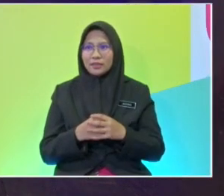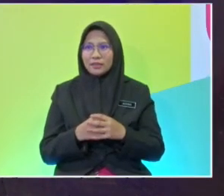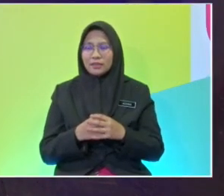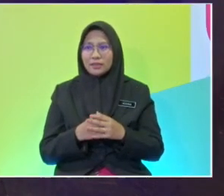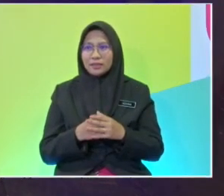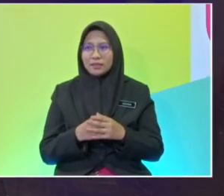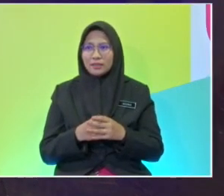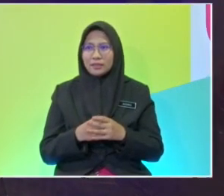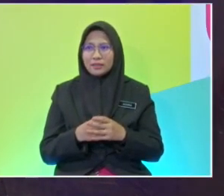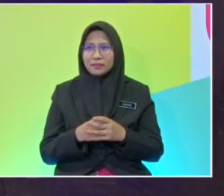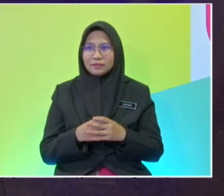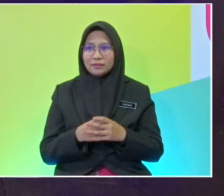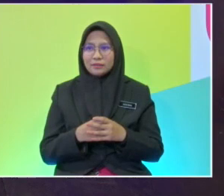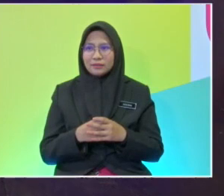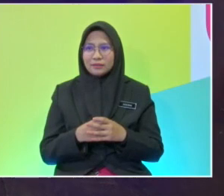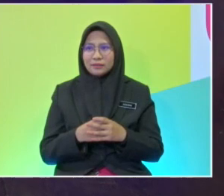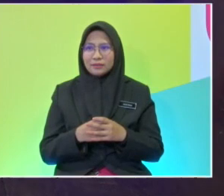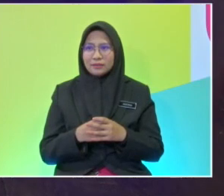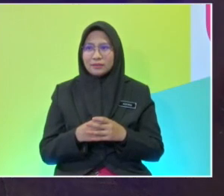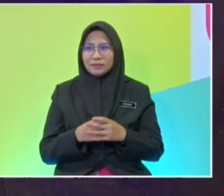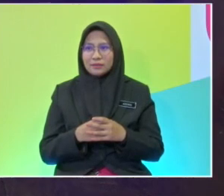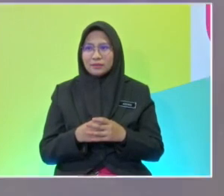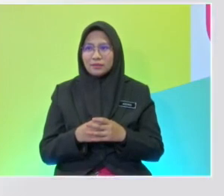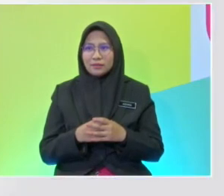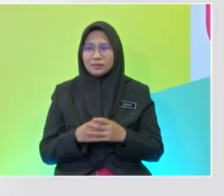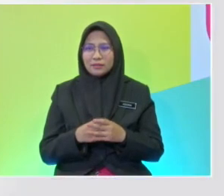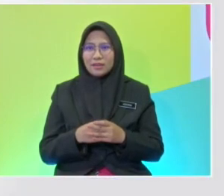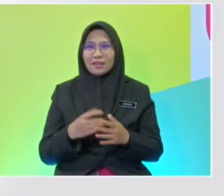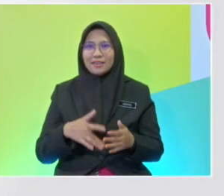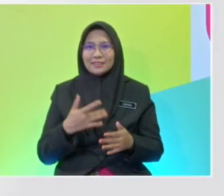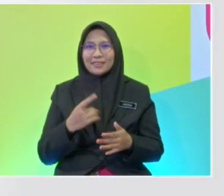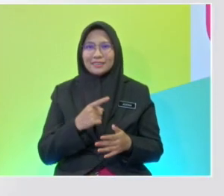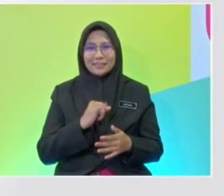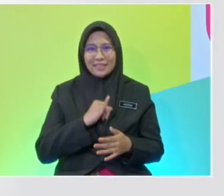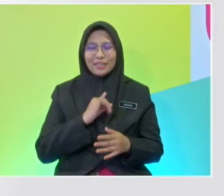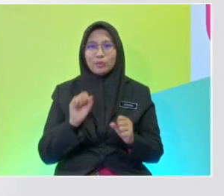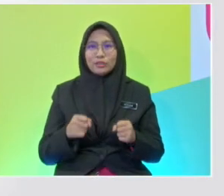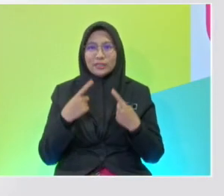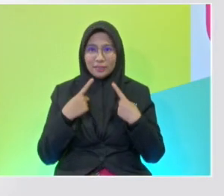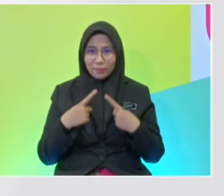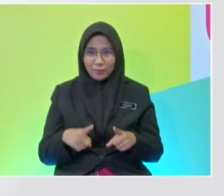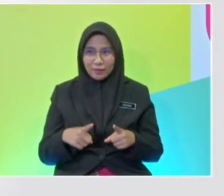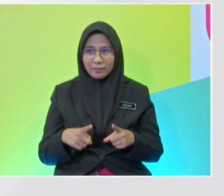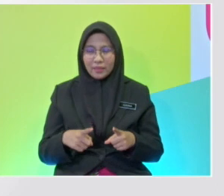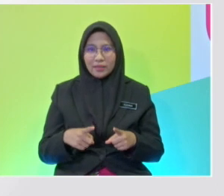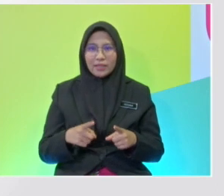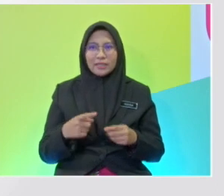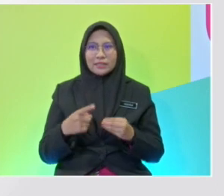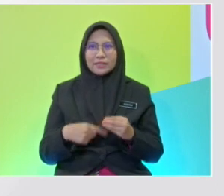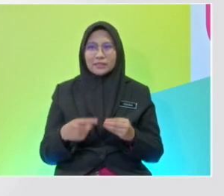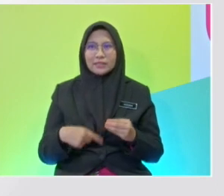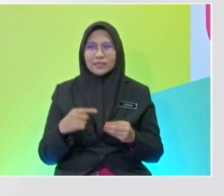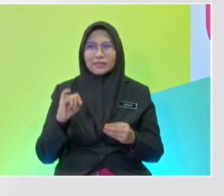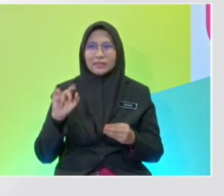ini adalah soal yang umum kalau tak belajar sebuah soal ini berkaitan dengan periklanan yang